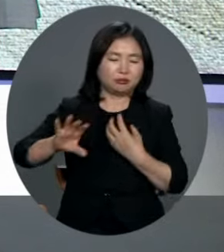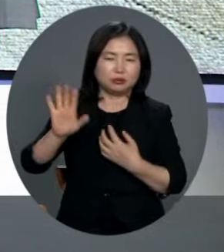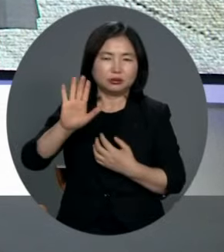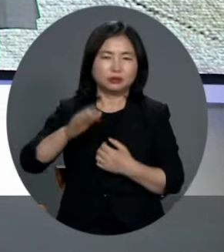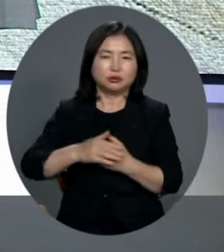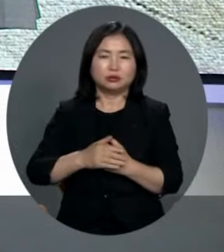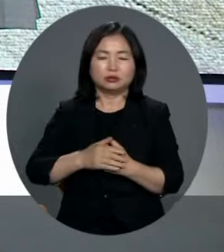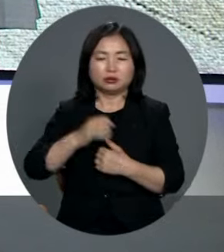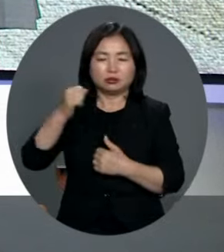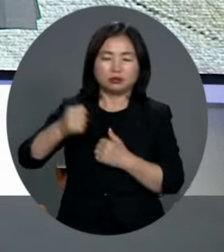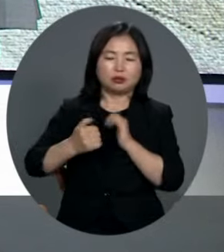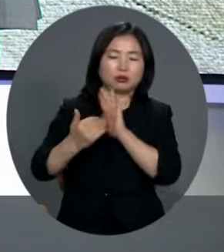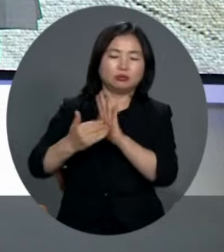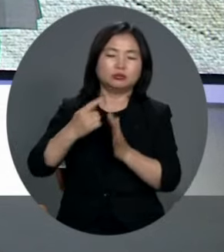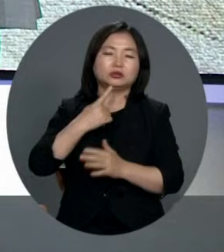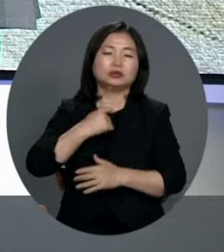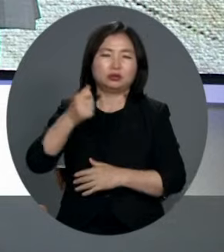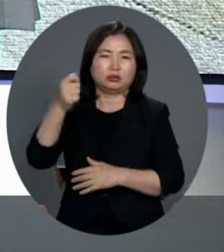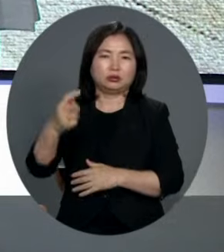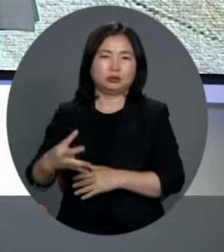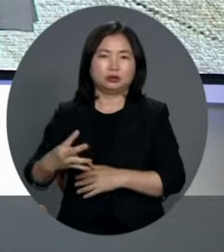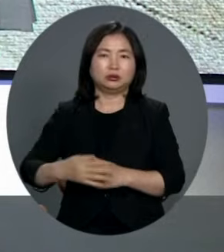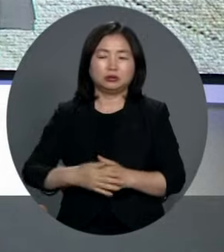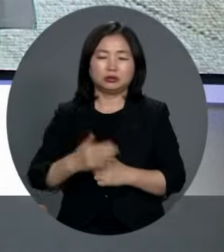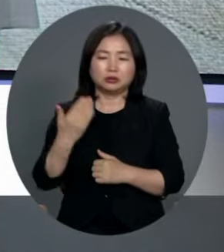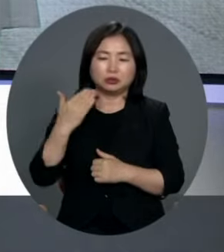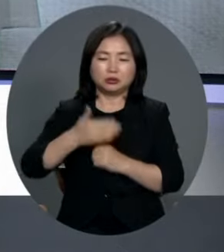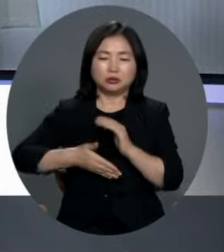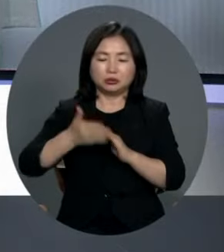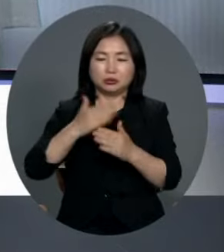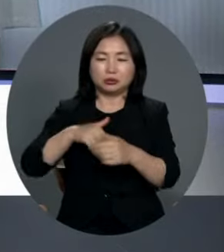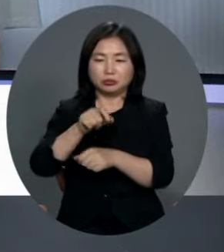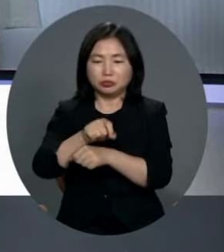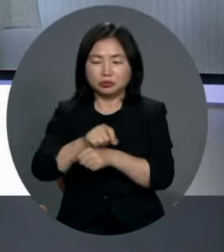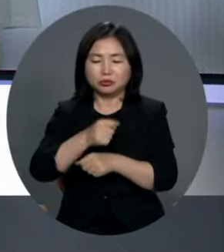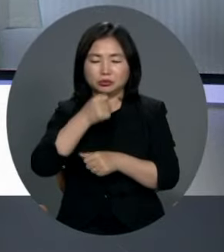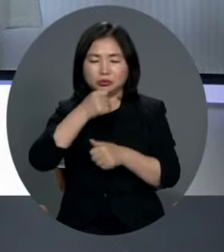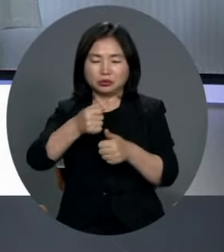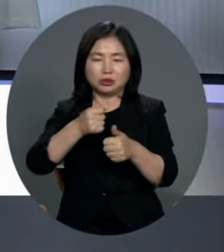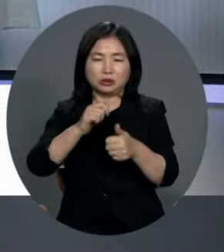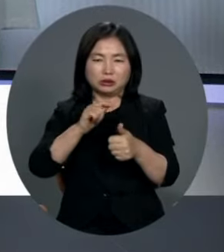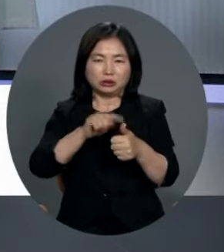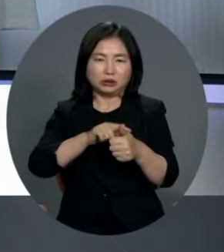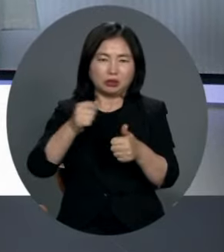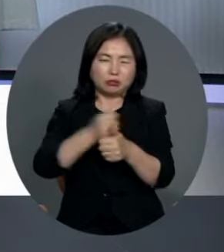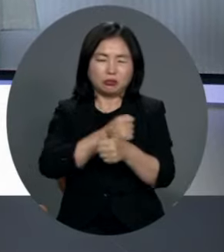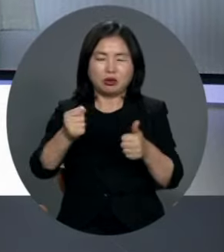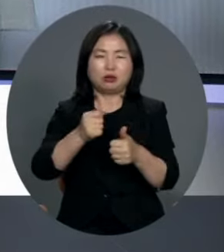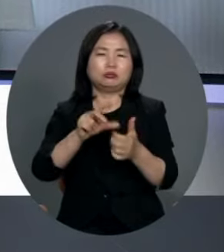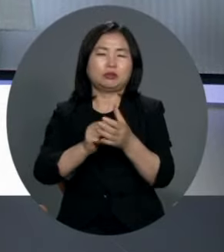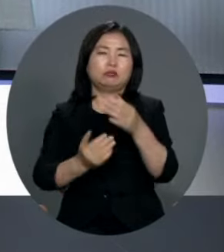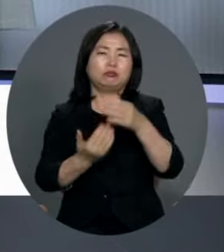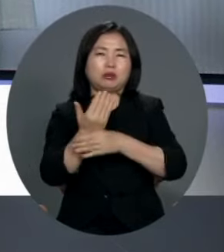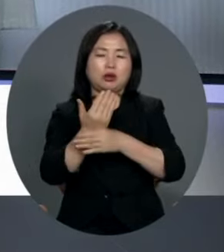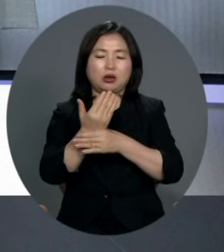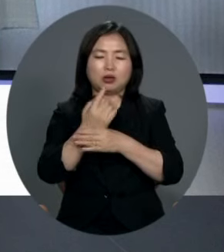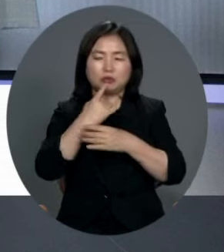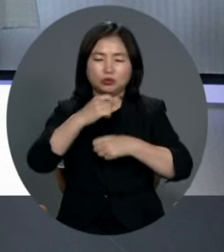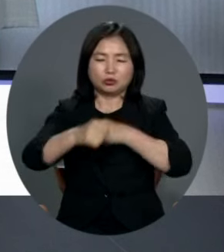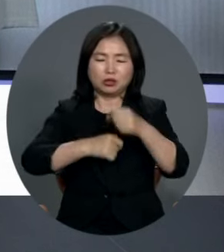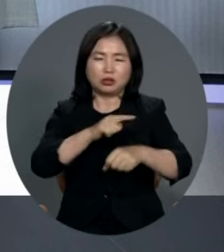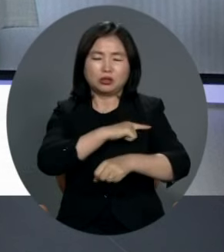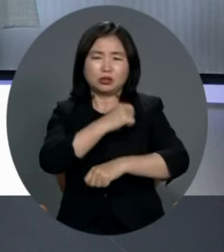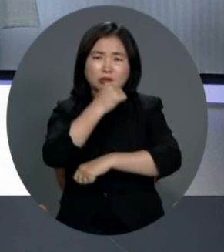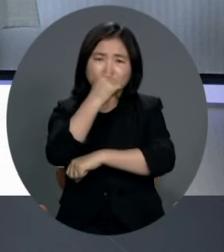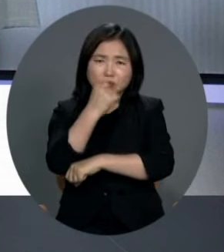물론 취재 거부도 여러 차례 했습니다네 최근엔 대구시 공무원의 취재기자 폭행 논란까지 불거졌는데 민주주의의 가장